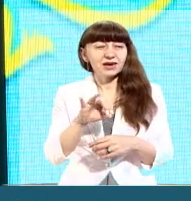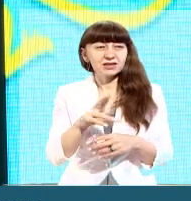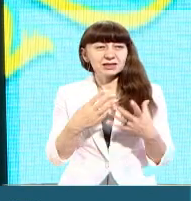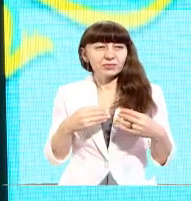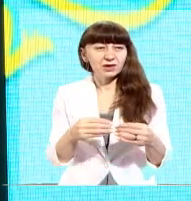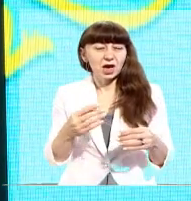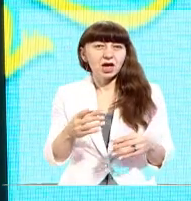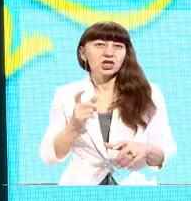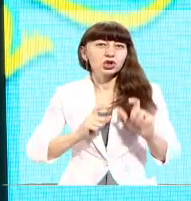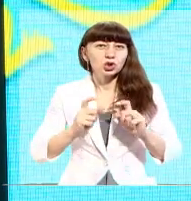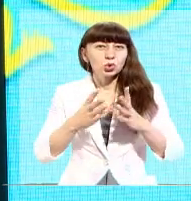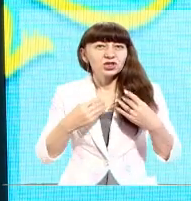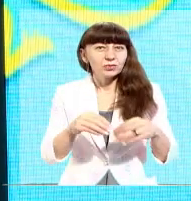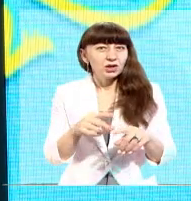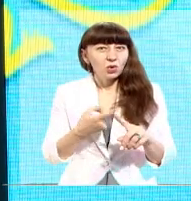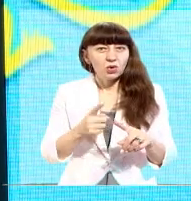государства очень важный институт.